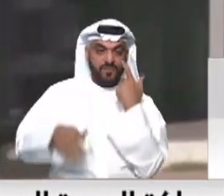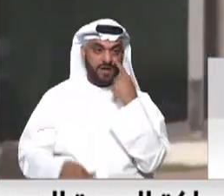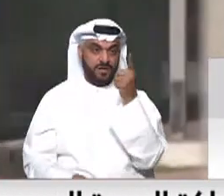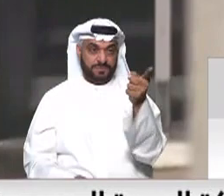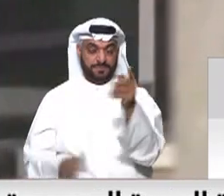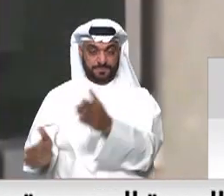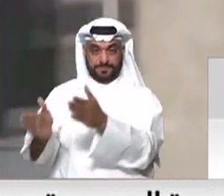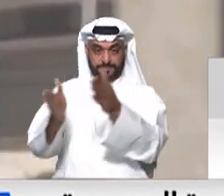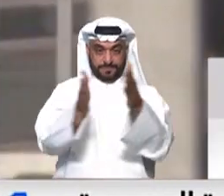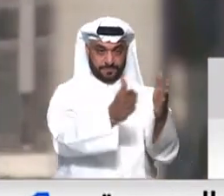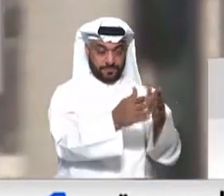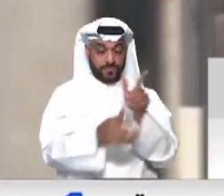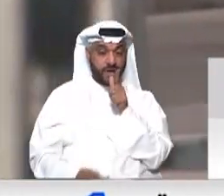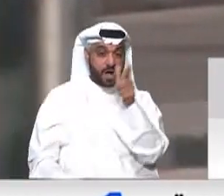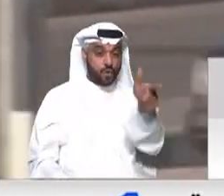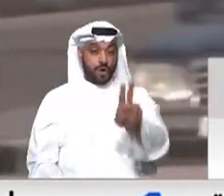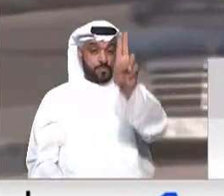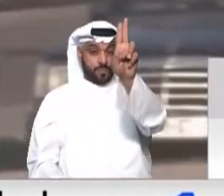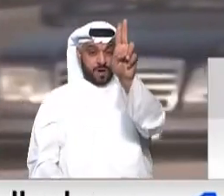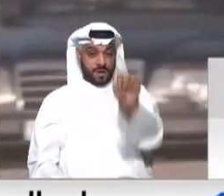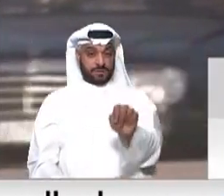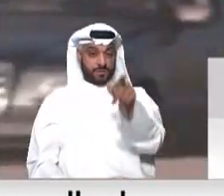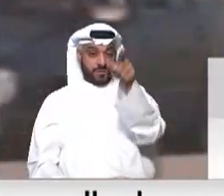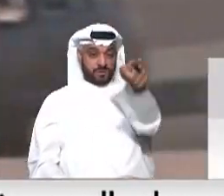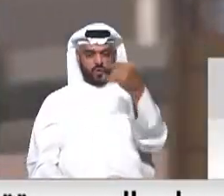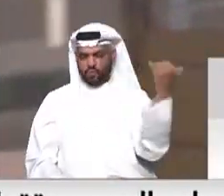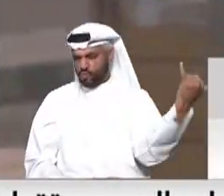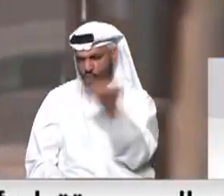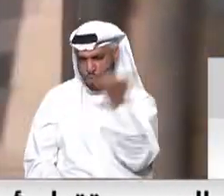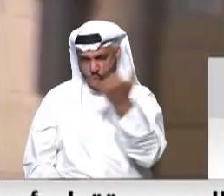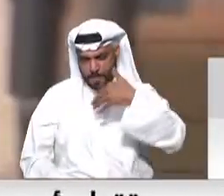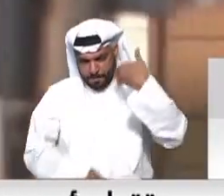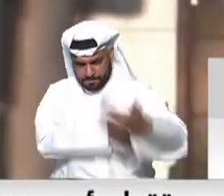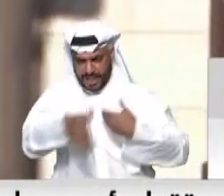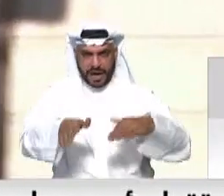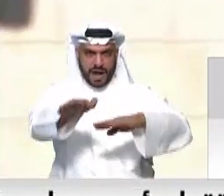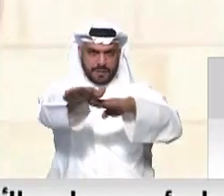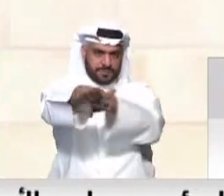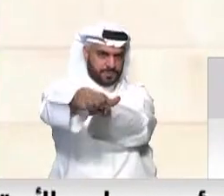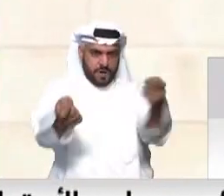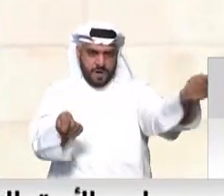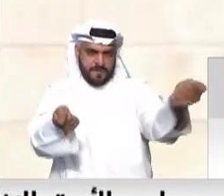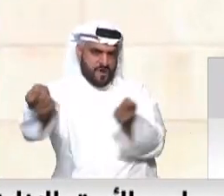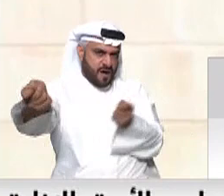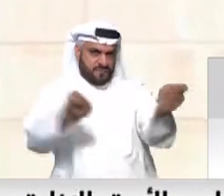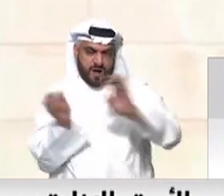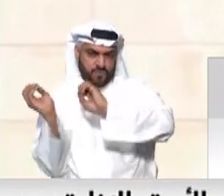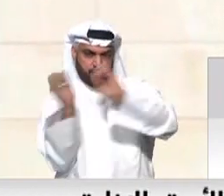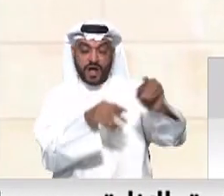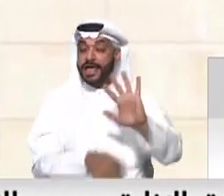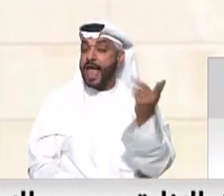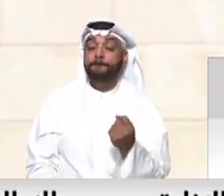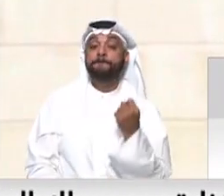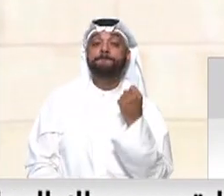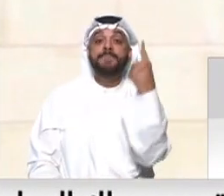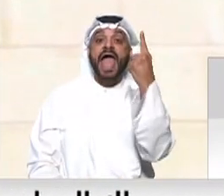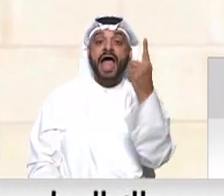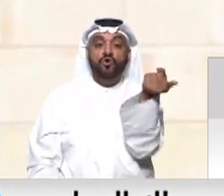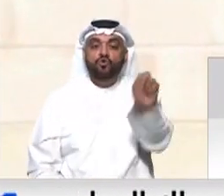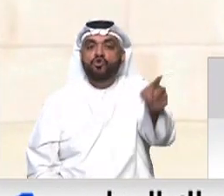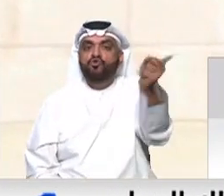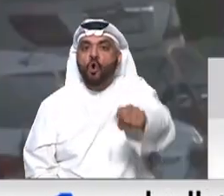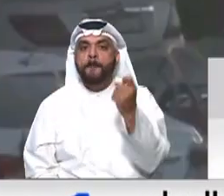من جهتها تقول الامم المتحده انه من الضروري دخول حموله 100 شاحنه يوميا لتزويد